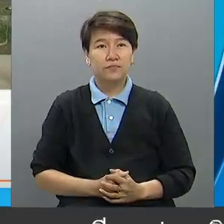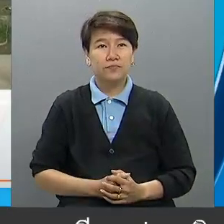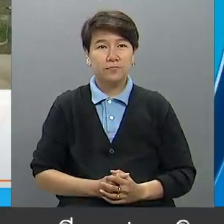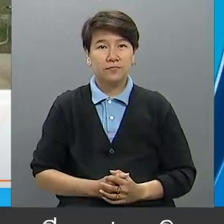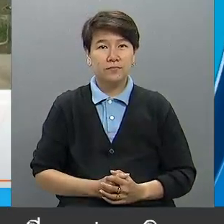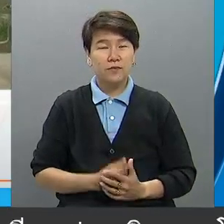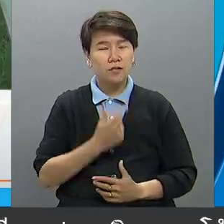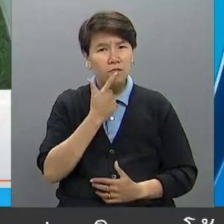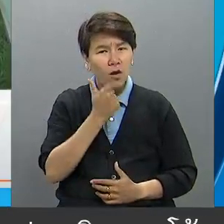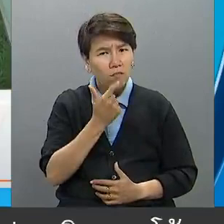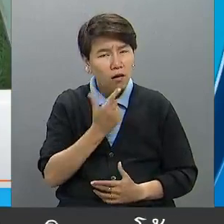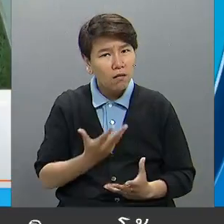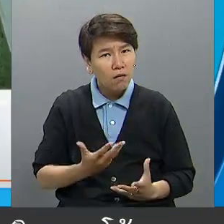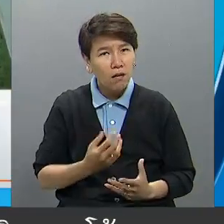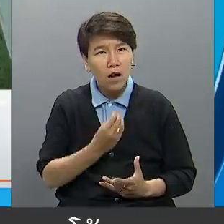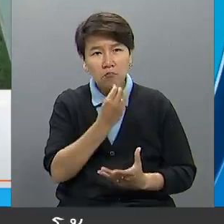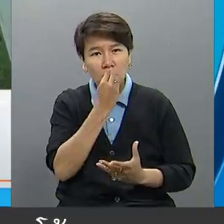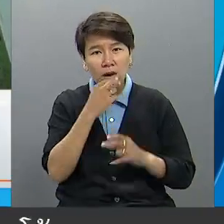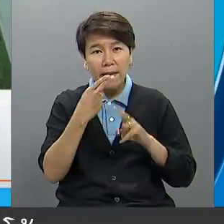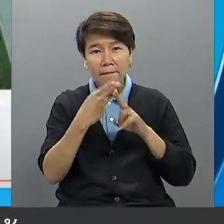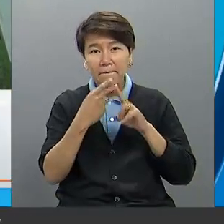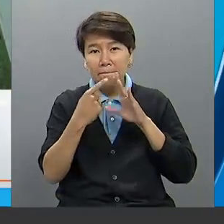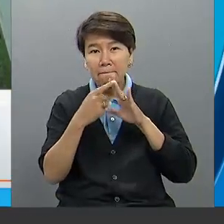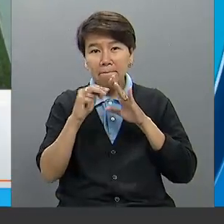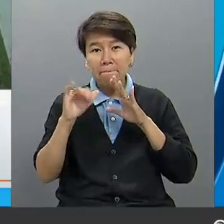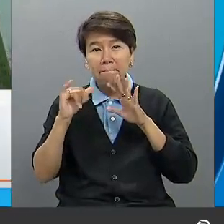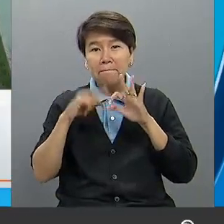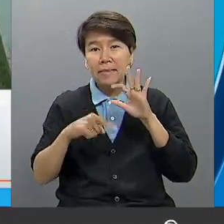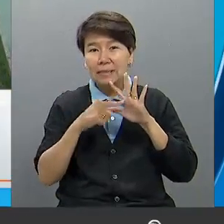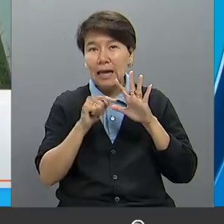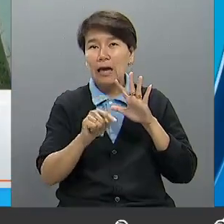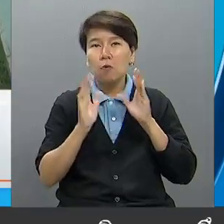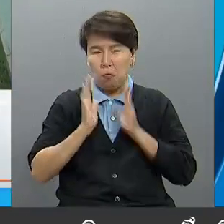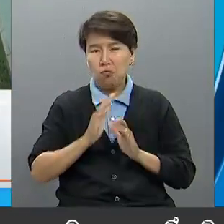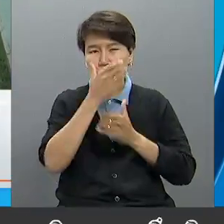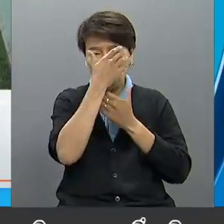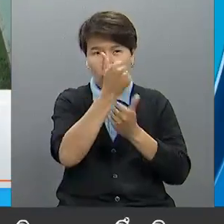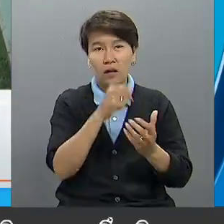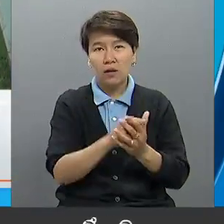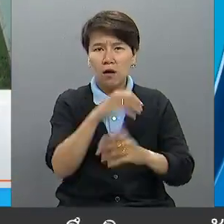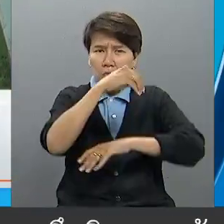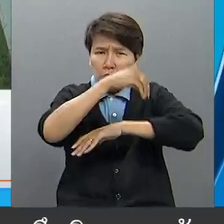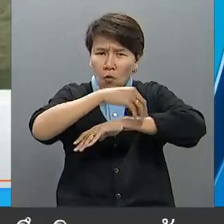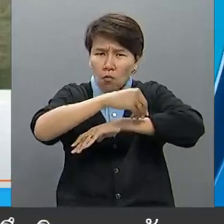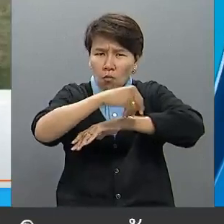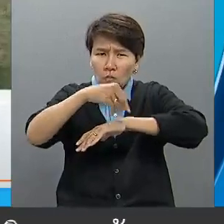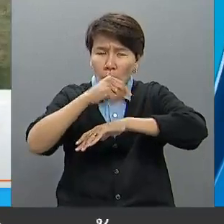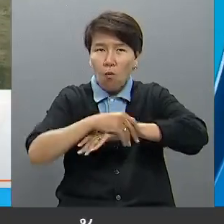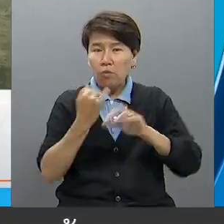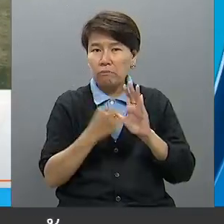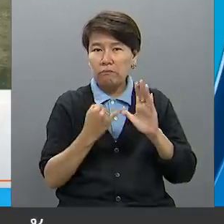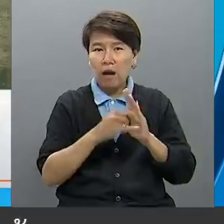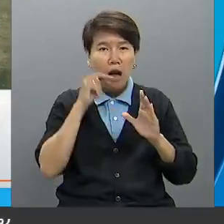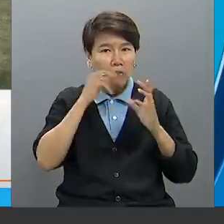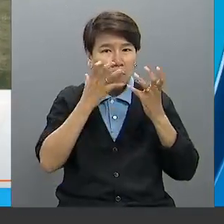ครับพันเมย่านั้นเนี่ยบอกว่าเป็นที่ยอมรับในตลาดนะครับเนื่องจากมันติดผลเร็วอย่างที่น้องปั้งบอกผลใหญ่น้ำหนักดีใหญ่เหมือนลูกเมลอนเลยนะ